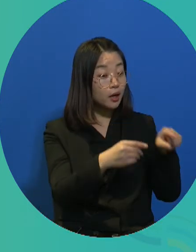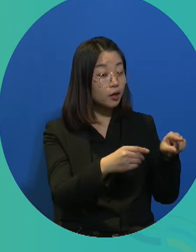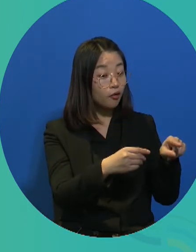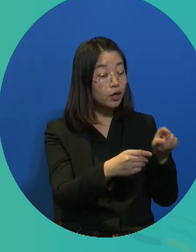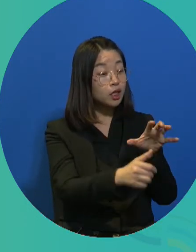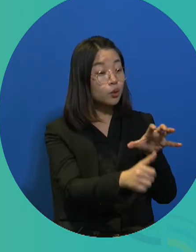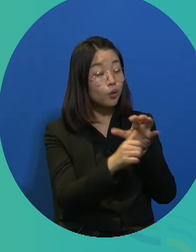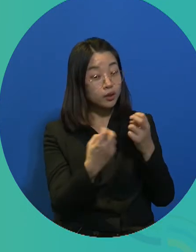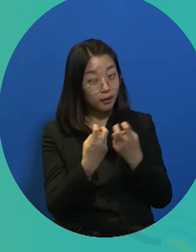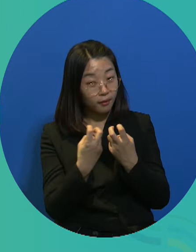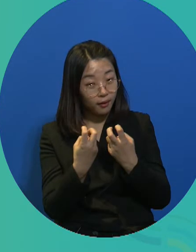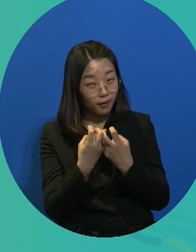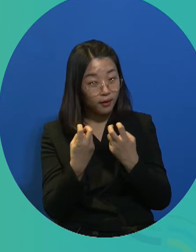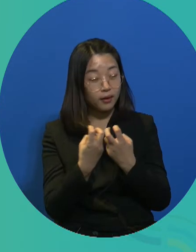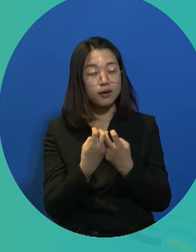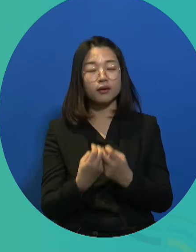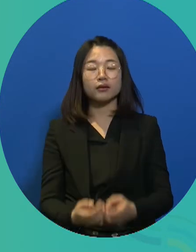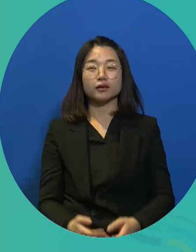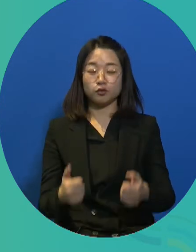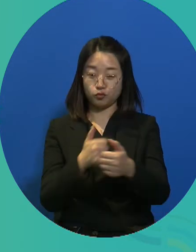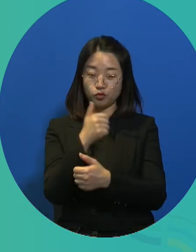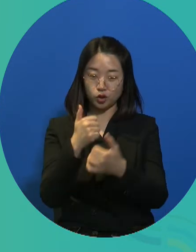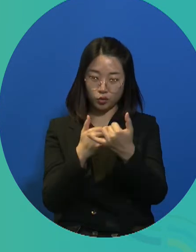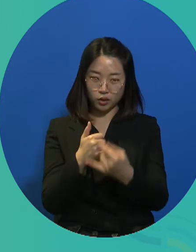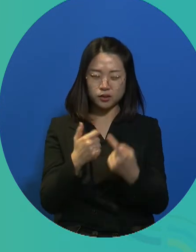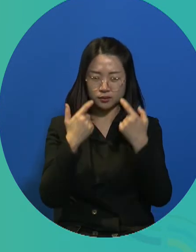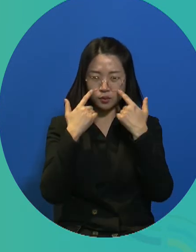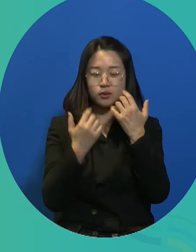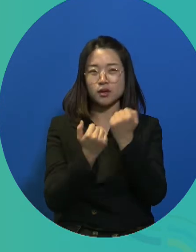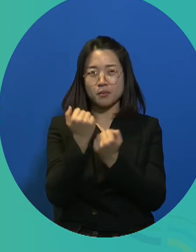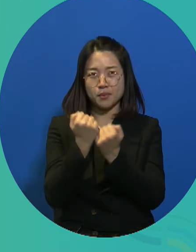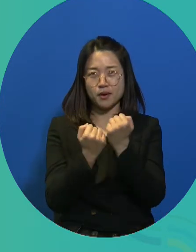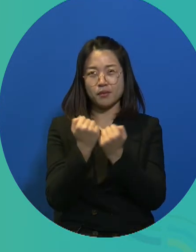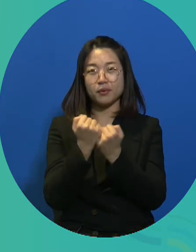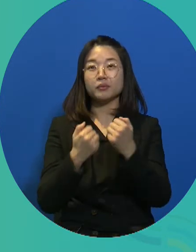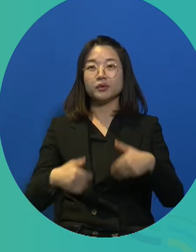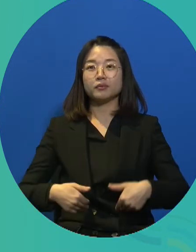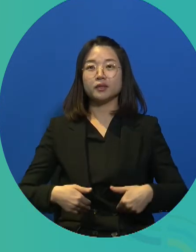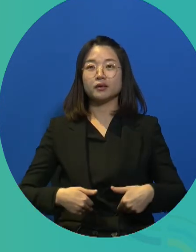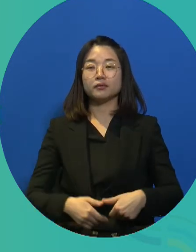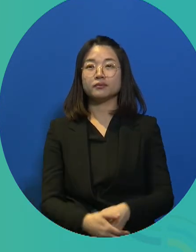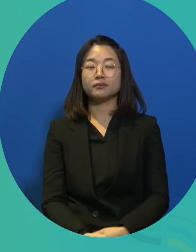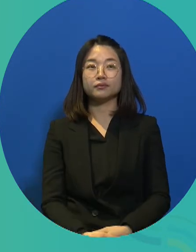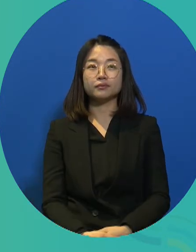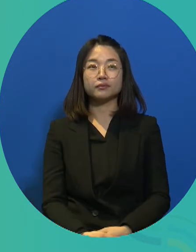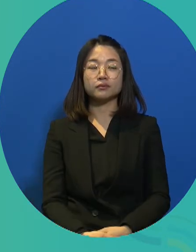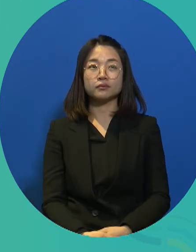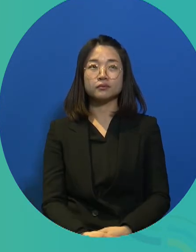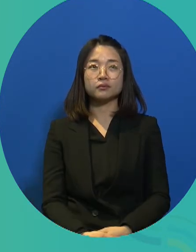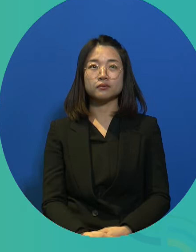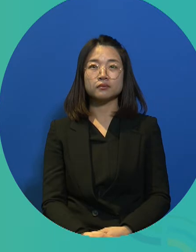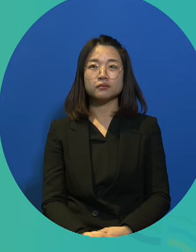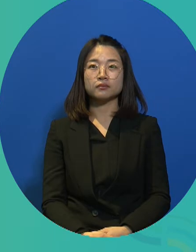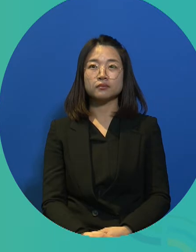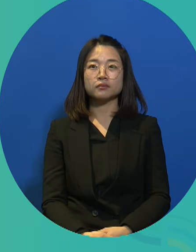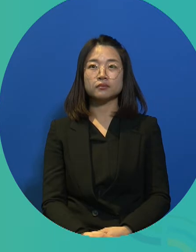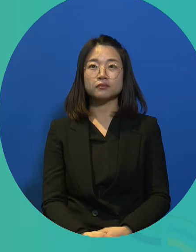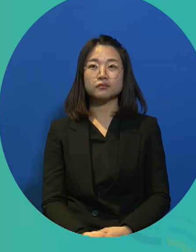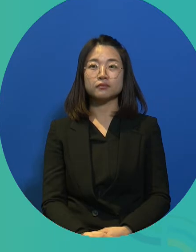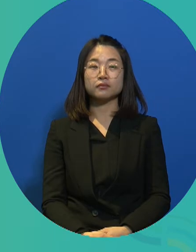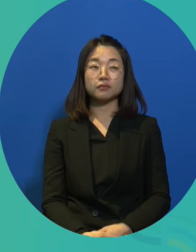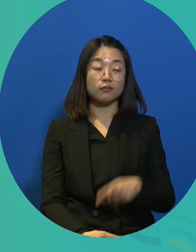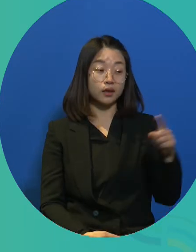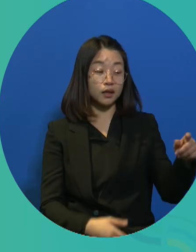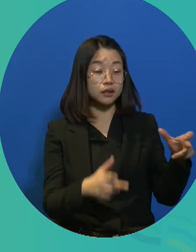할지에 대해서도 위원회가 명확한 설명을 제공할 수 있습니다. 특정한 사안이 문제가 돼서